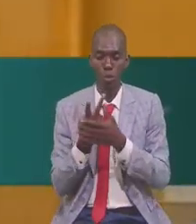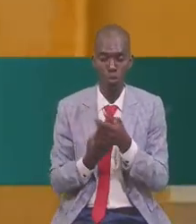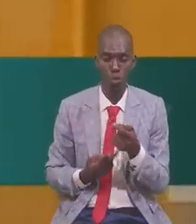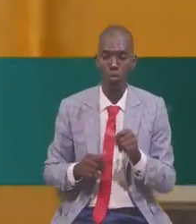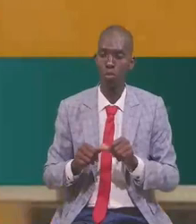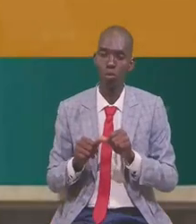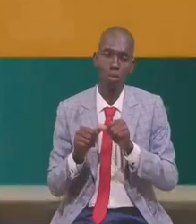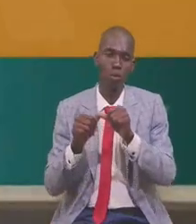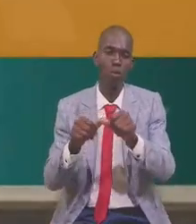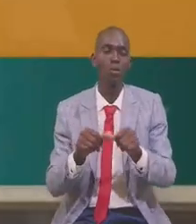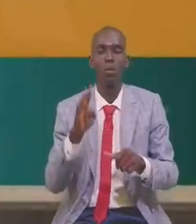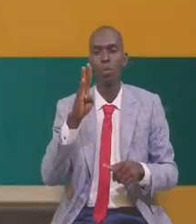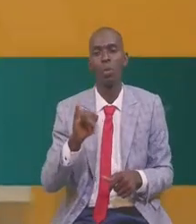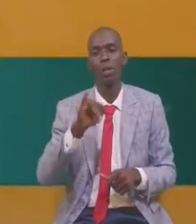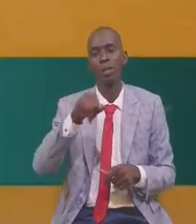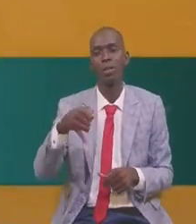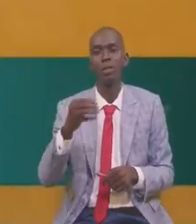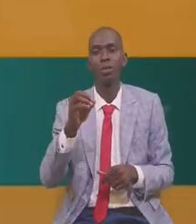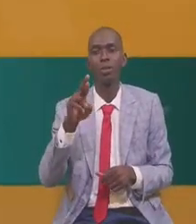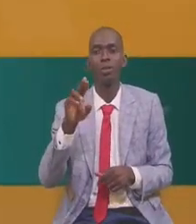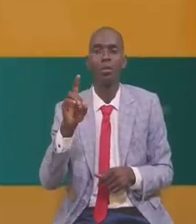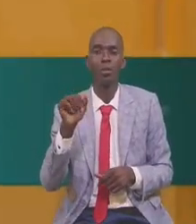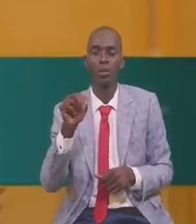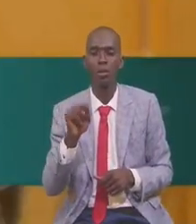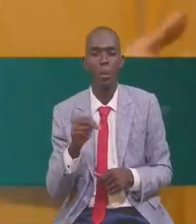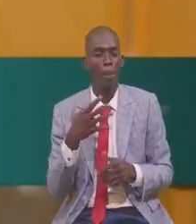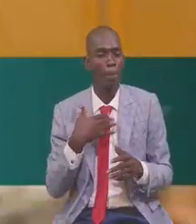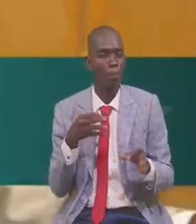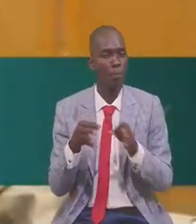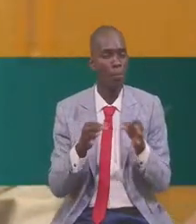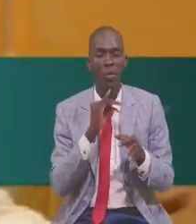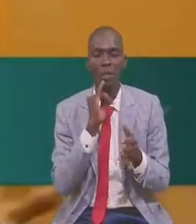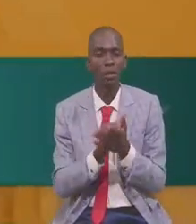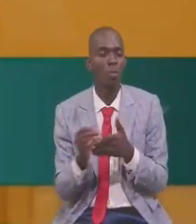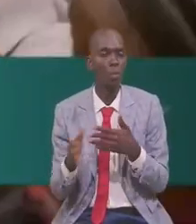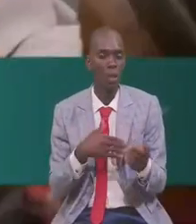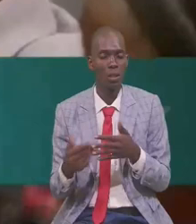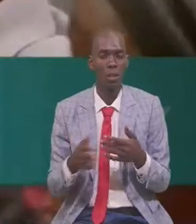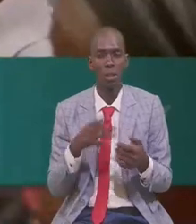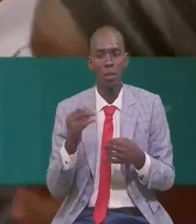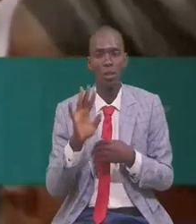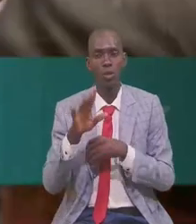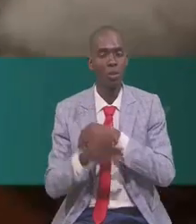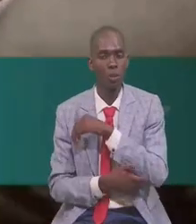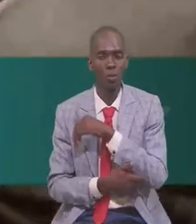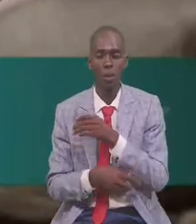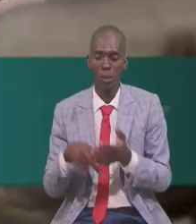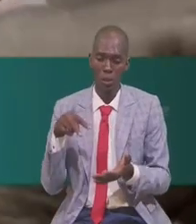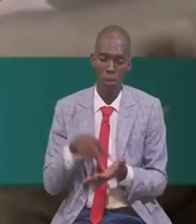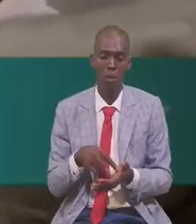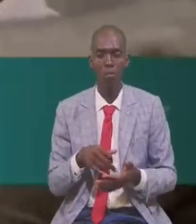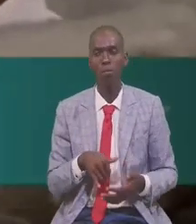Et eux deux s'arrêtaient au bord du Jourdain. Quelle que soit la tentation, reste derrière. Reste là. Ne va plus